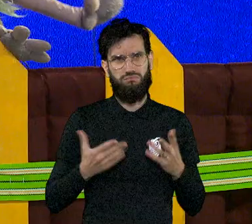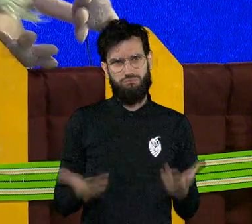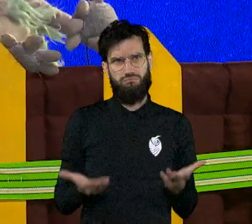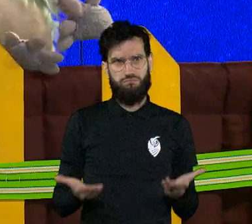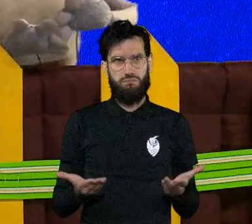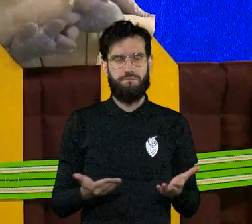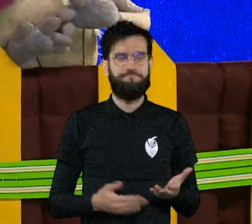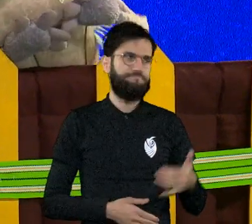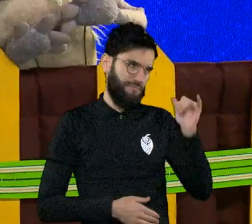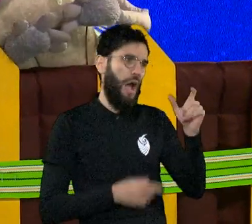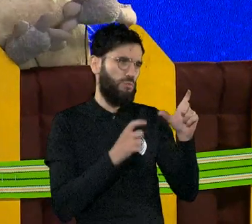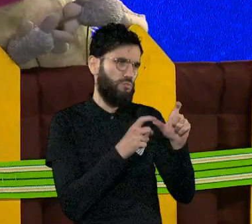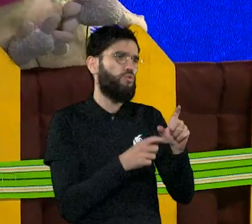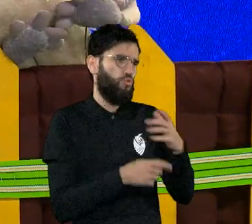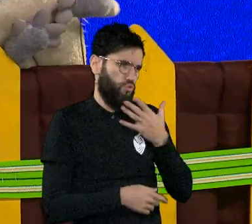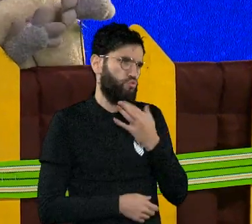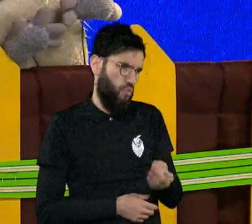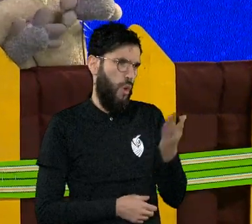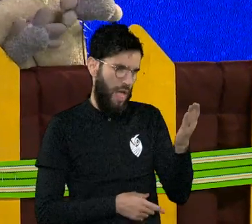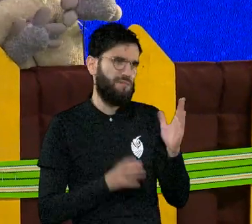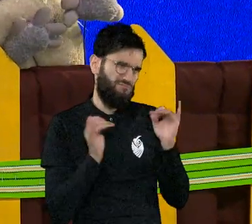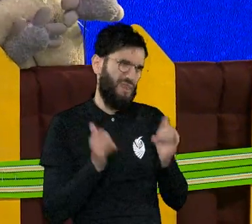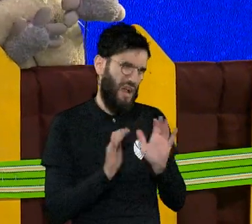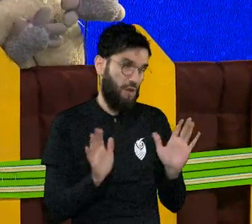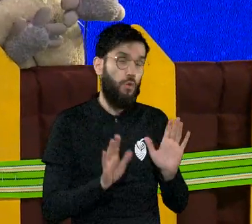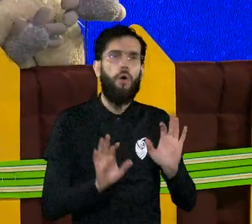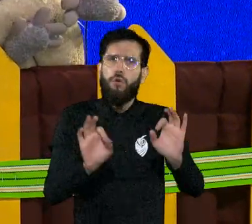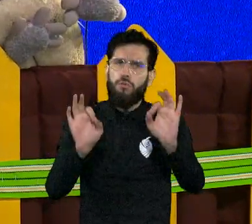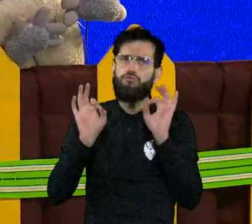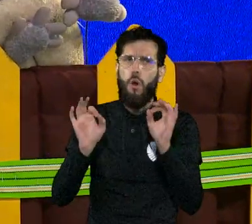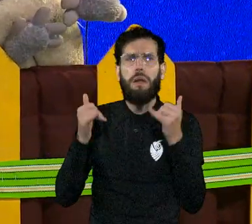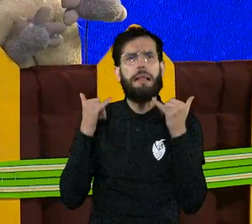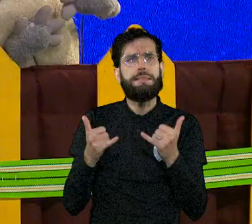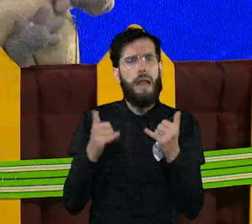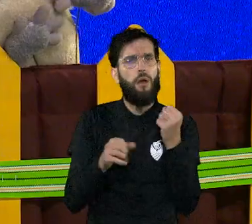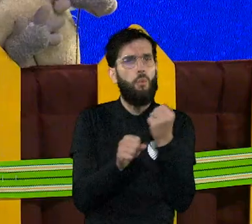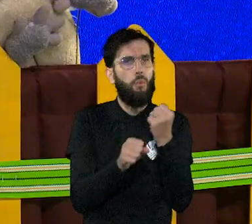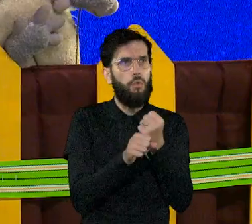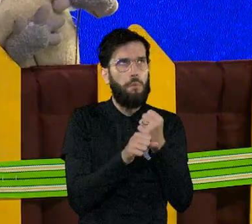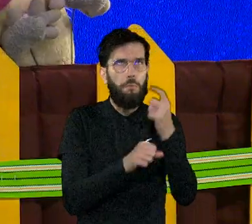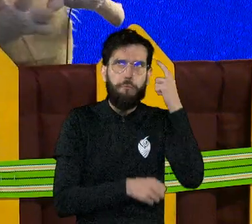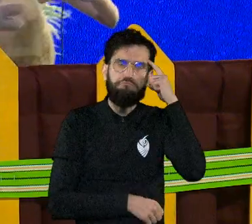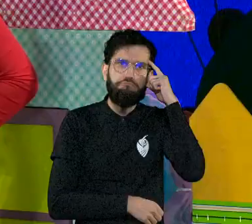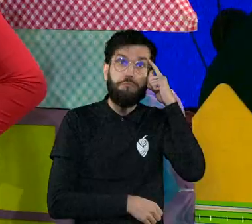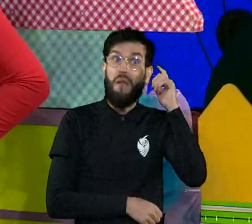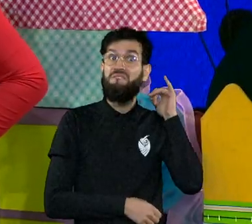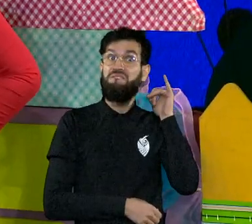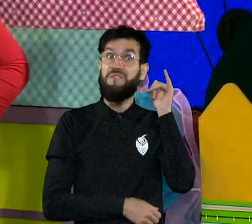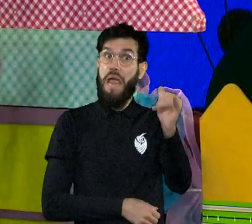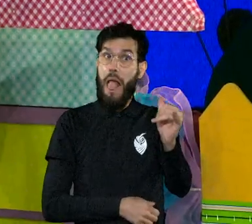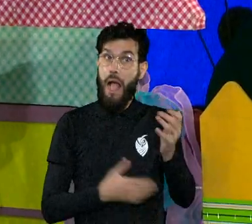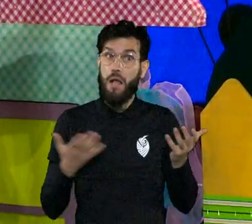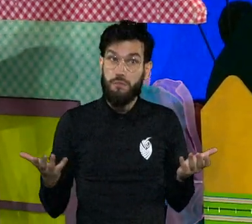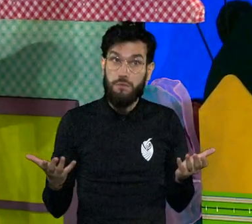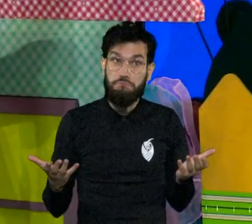mi súhlasím. No tak, čo keby sme sa teraz vybrali na výlet? To je super